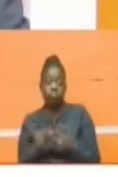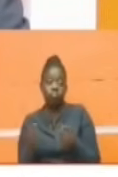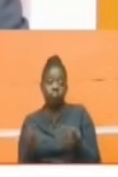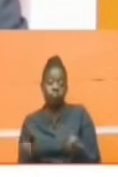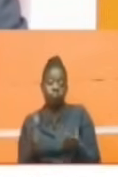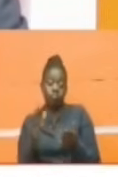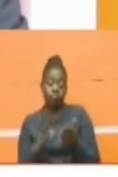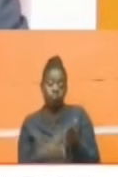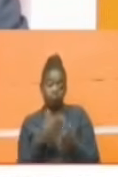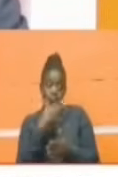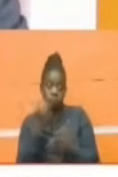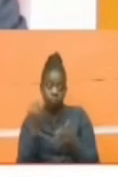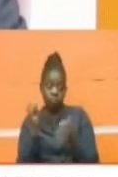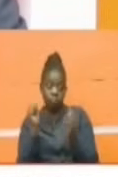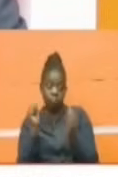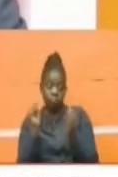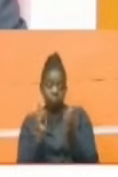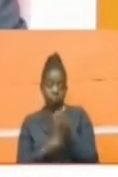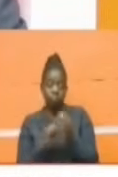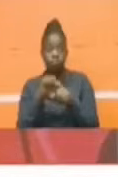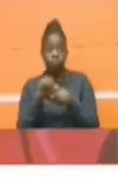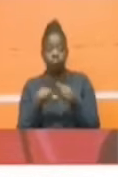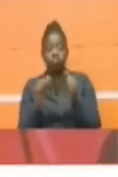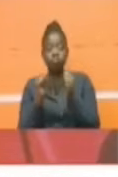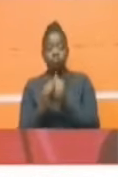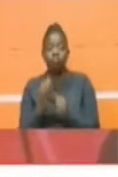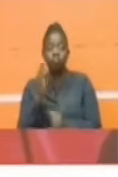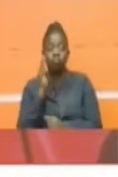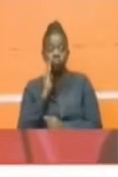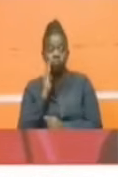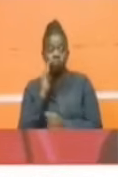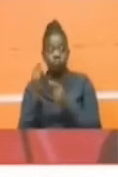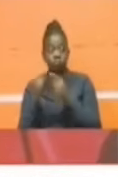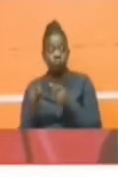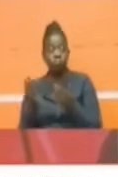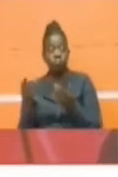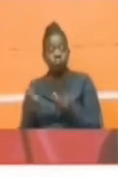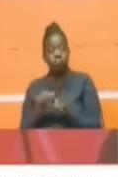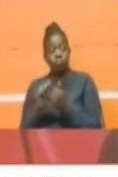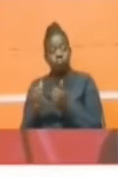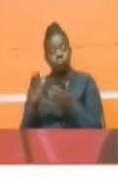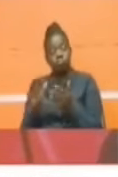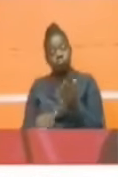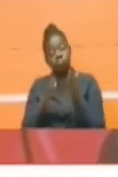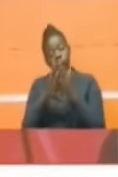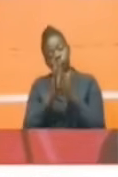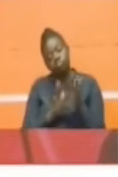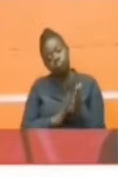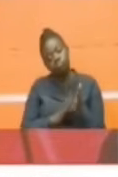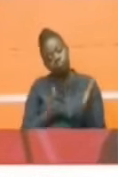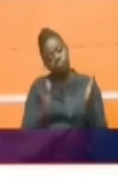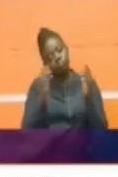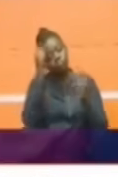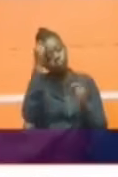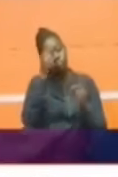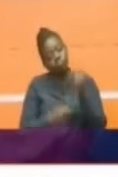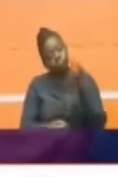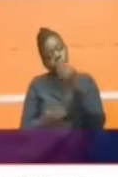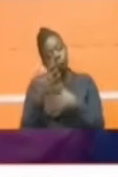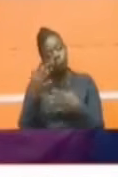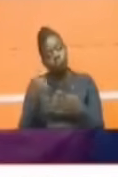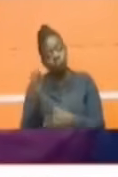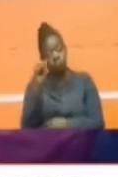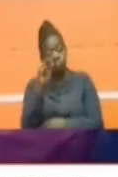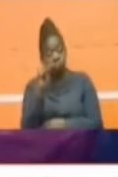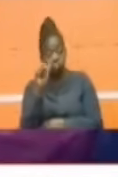zinaasinga buli emu yaakufuna kavuwa bukadde 10. Okutongoza empaka z'okuyimba ennyimba ezitendereza abajulizi ba Uganda kuyindidde ku Sena Hotel